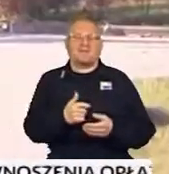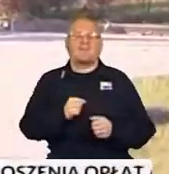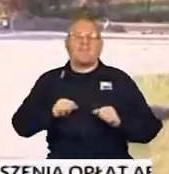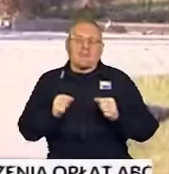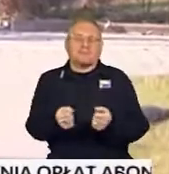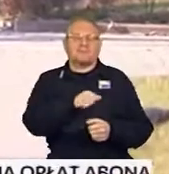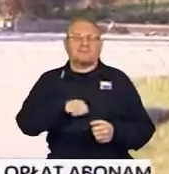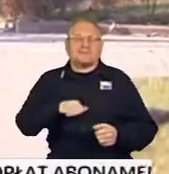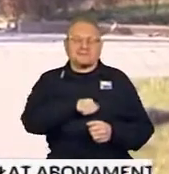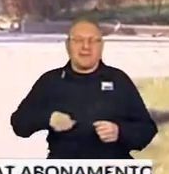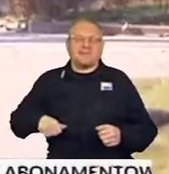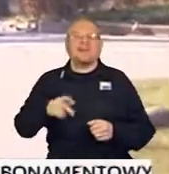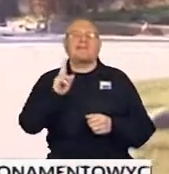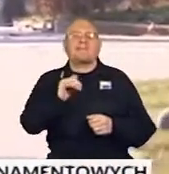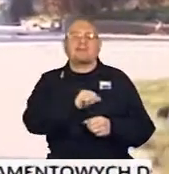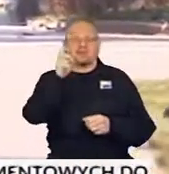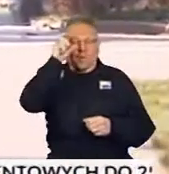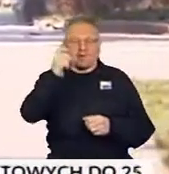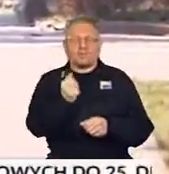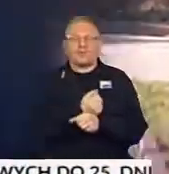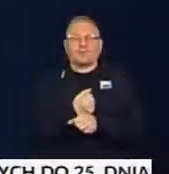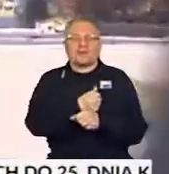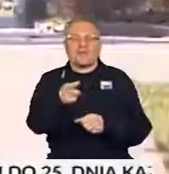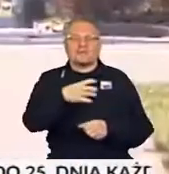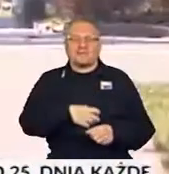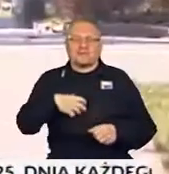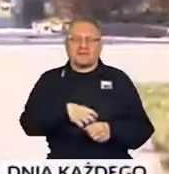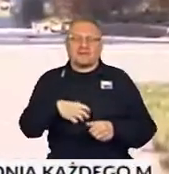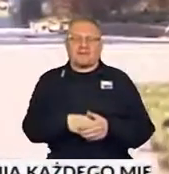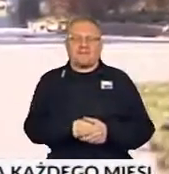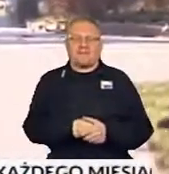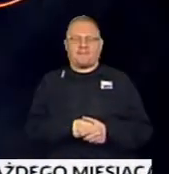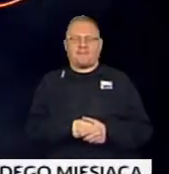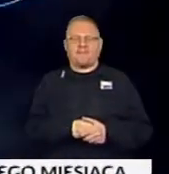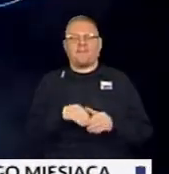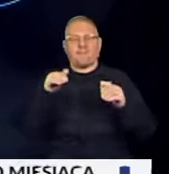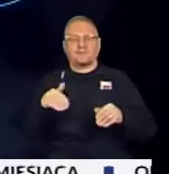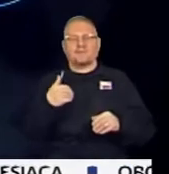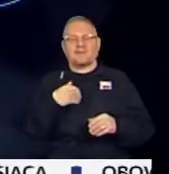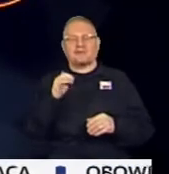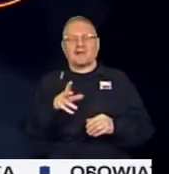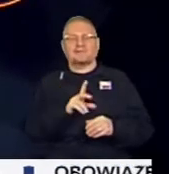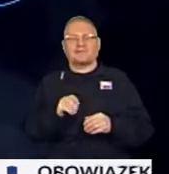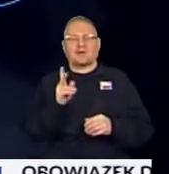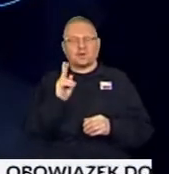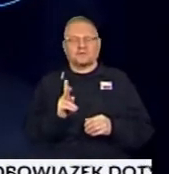i zastanawiają, kim jest człowiek, który truje ich zwierzęta i dlaczego to robi. Może być też tak, że to po prostu